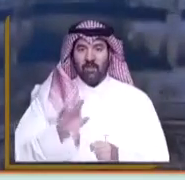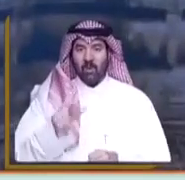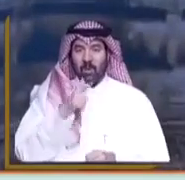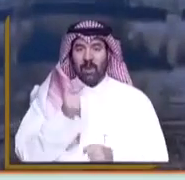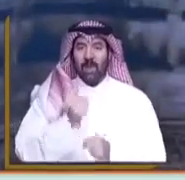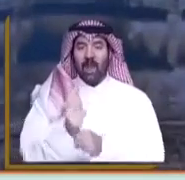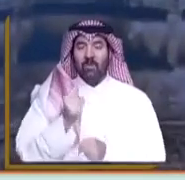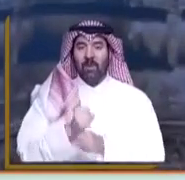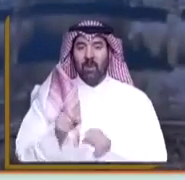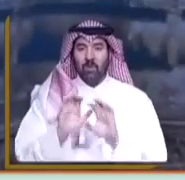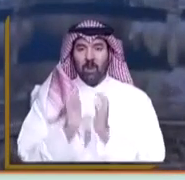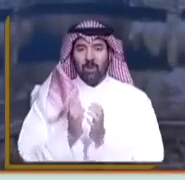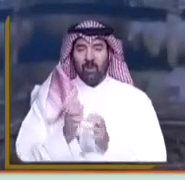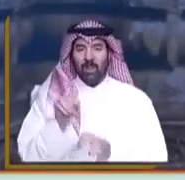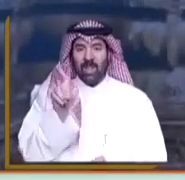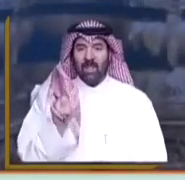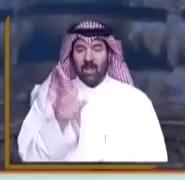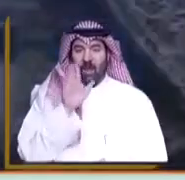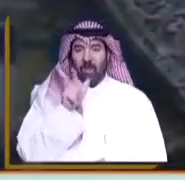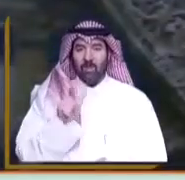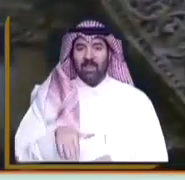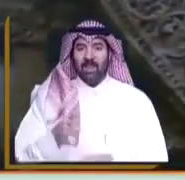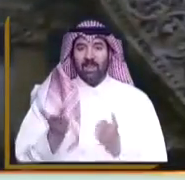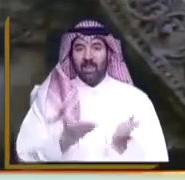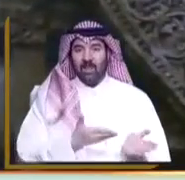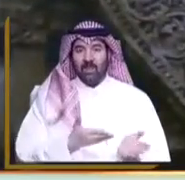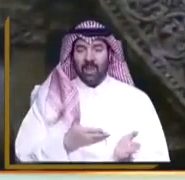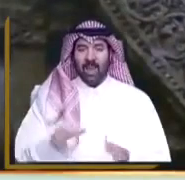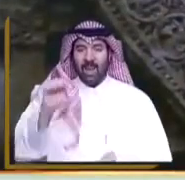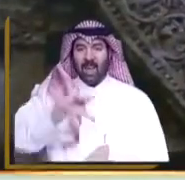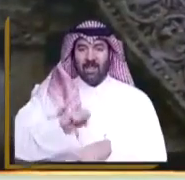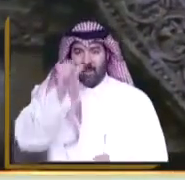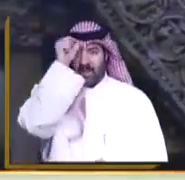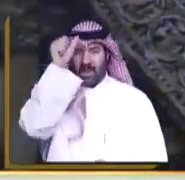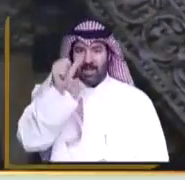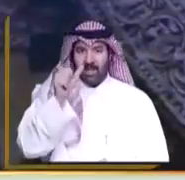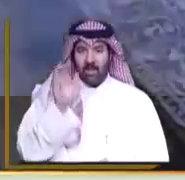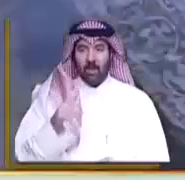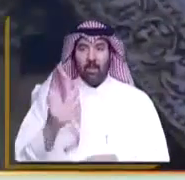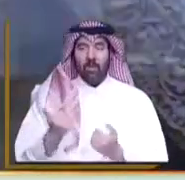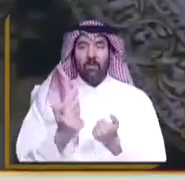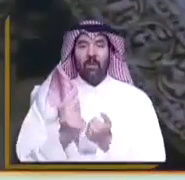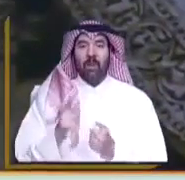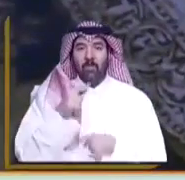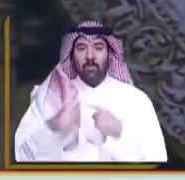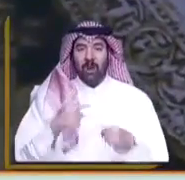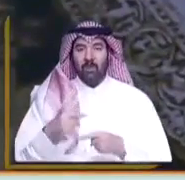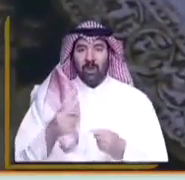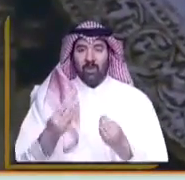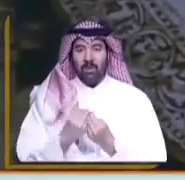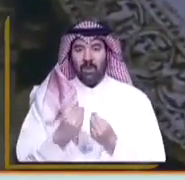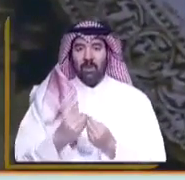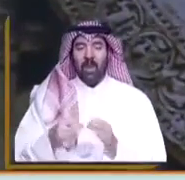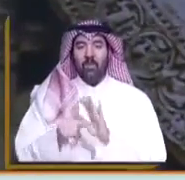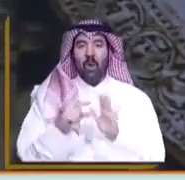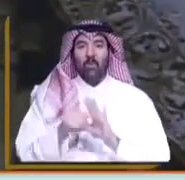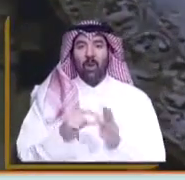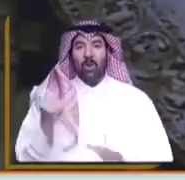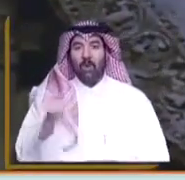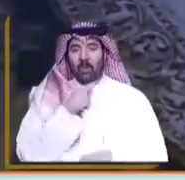قمة مجموعة العشرين التي تستضيفها العاصمة الهندية نيودلهي. وتناقش القمة قضايا